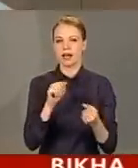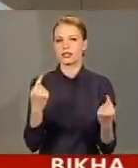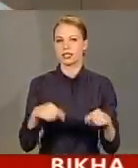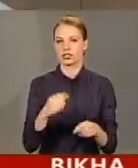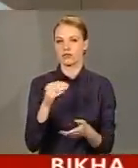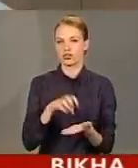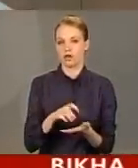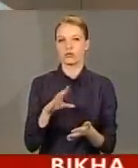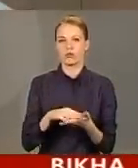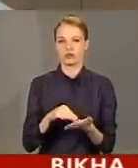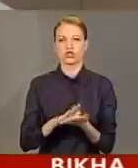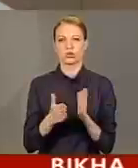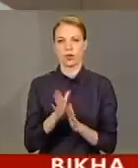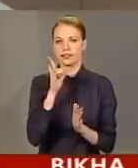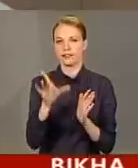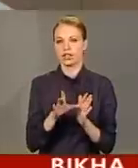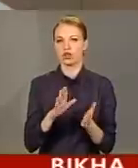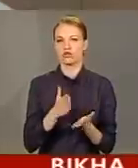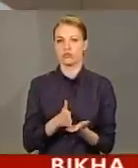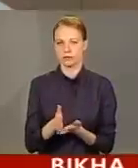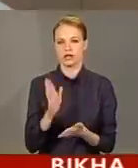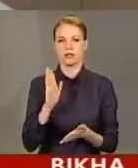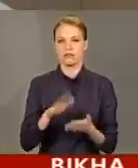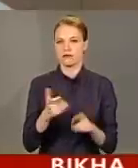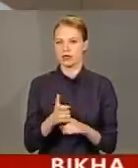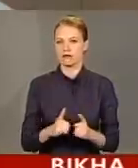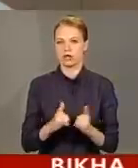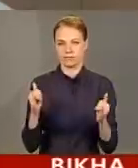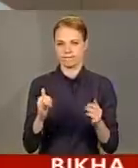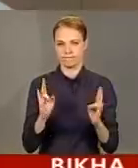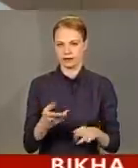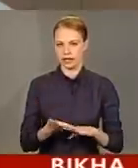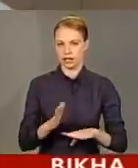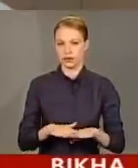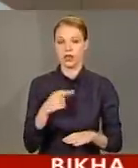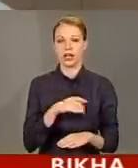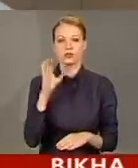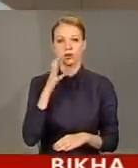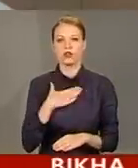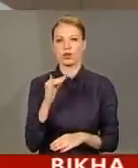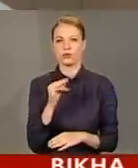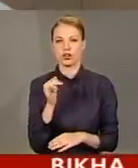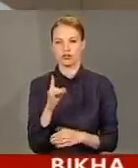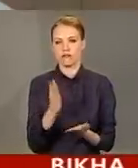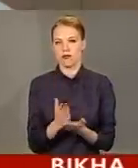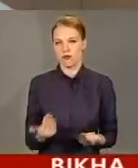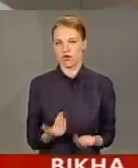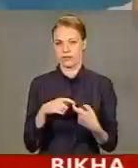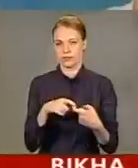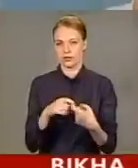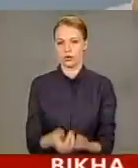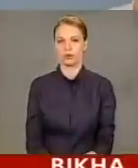антикризового штабу, адже ситуація в енергетичному секторі країни без перебільшення катастрофічна. Все слухала наша Юлія Янчар. Маємо живий